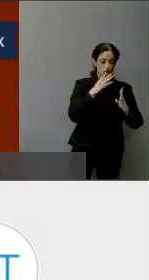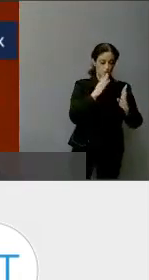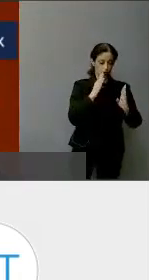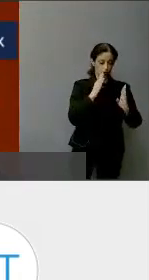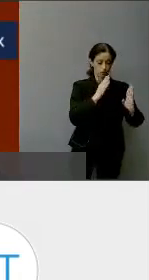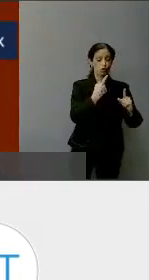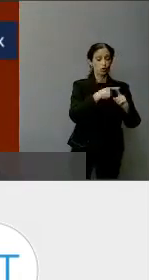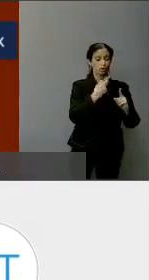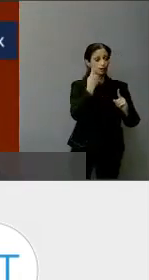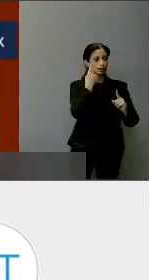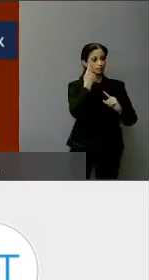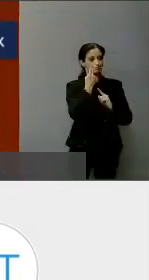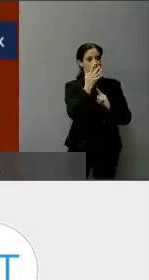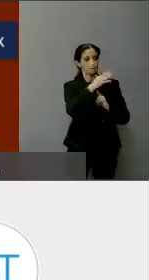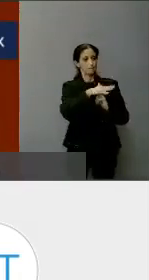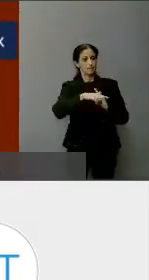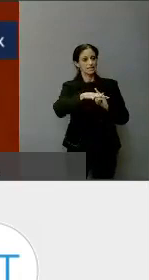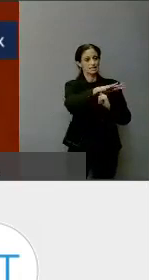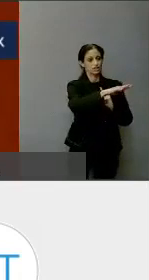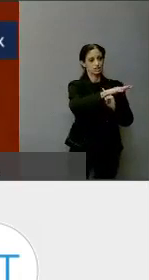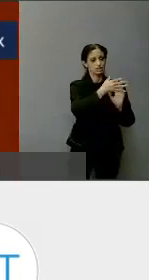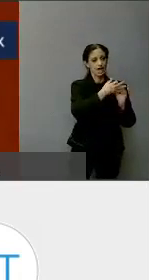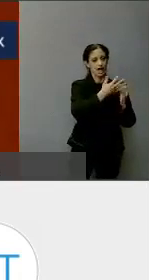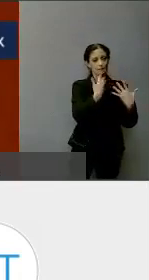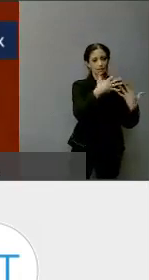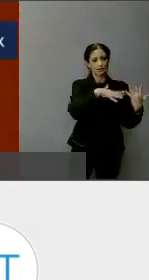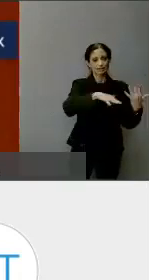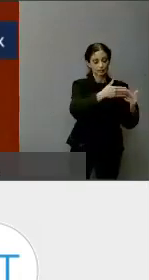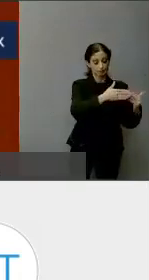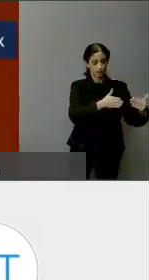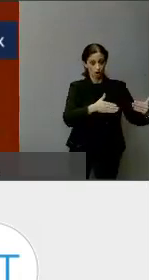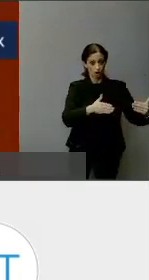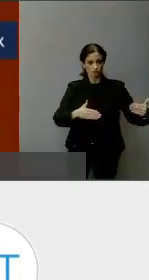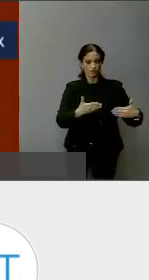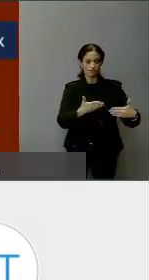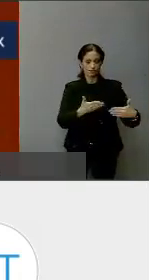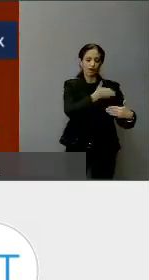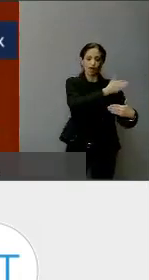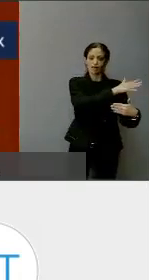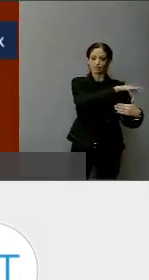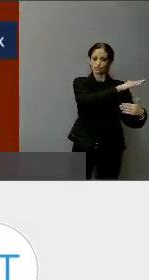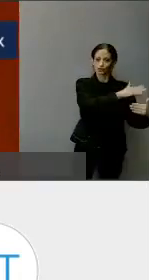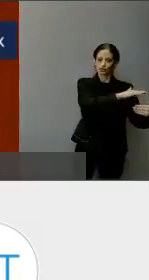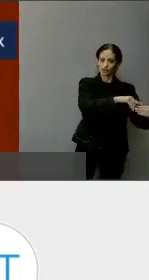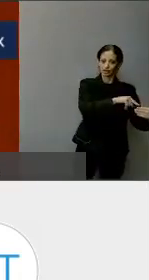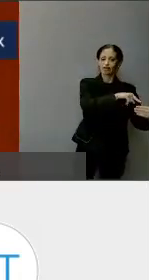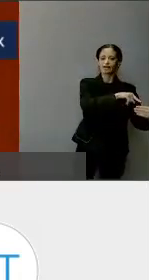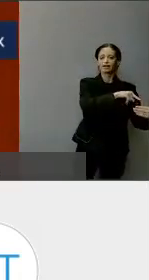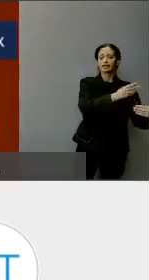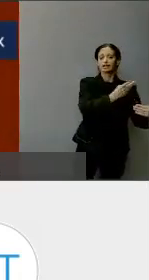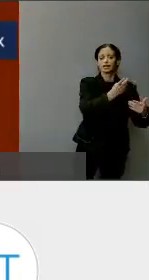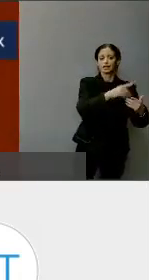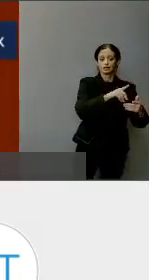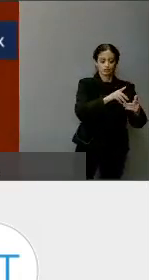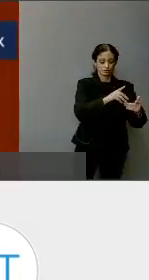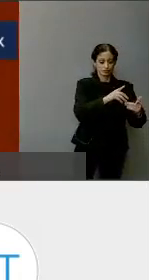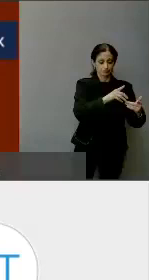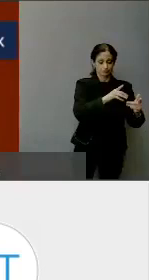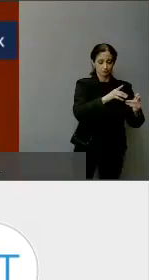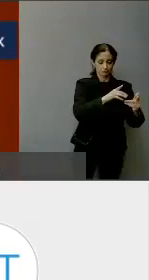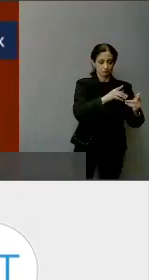e ambientale per il collegamento tra costa entroterra o per l'interruzione della continuità urbana lungo i versanti costieri